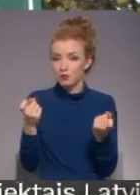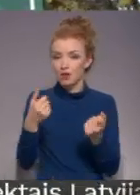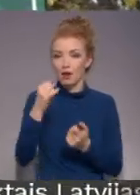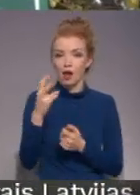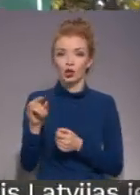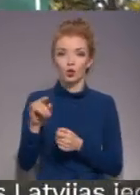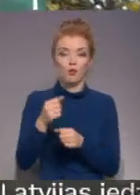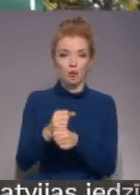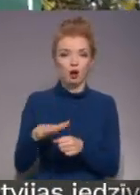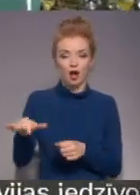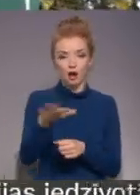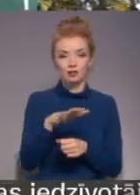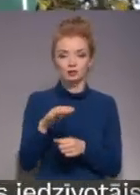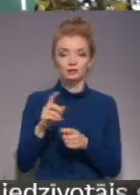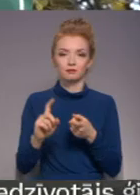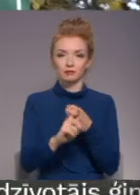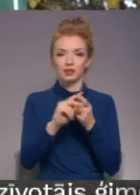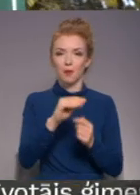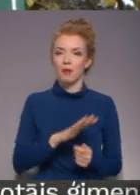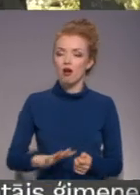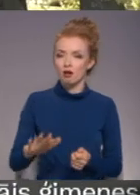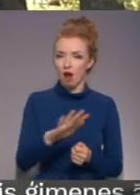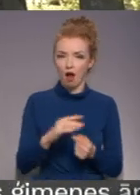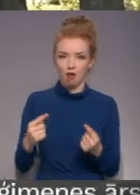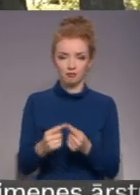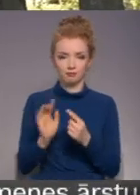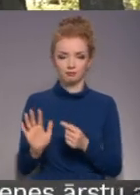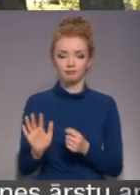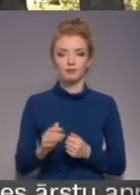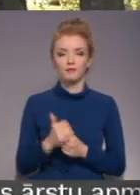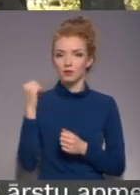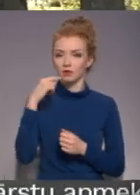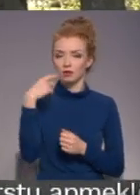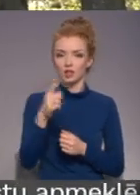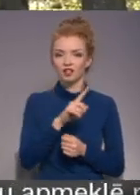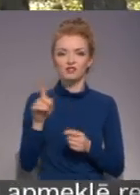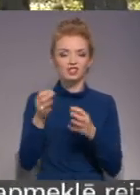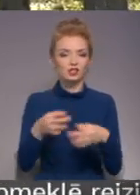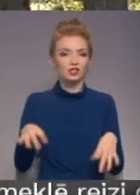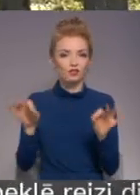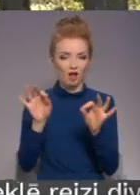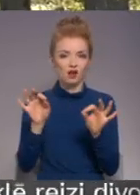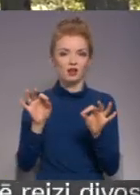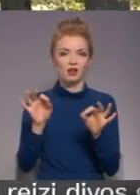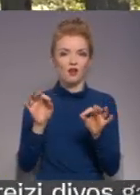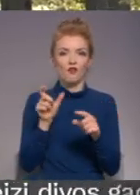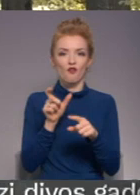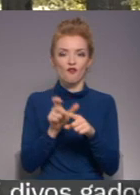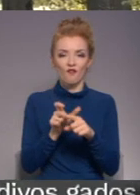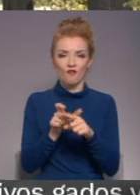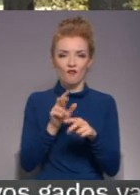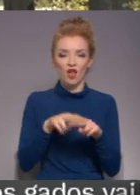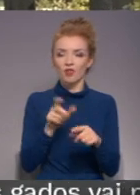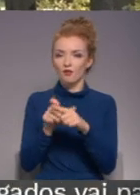pagasta vietvārdiem raksturīgas kursisko un zemgalisko izlokšņu iezīmes. Pati būtiskākā iezīme ir vietvārdu veidošana